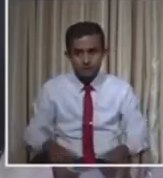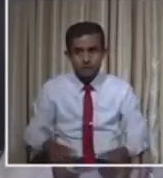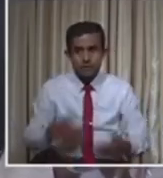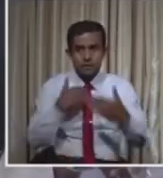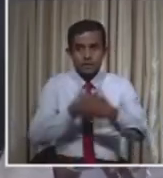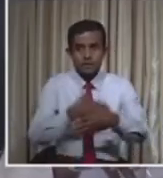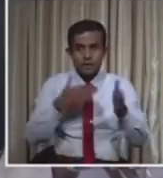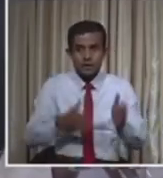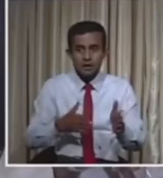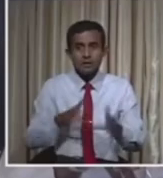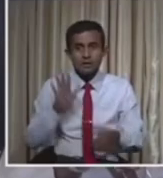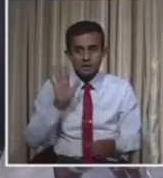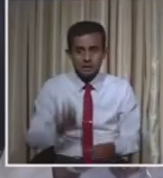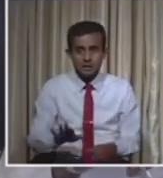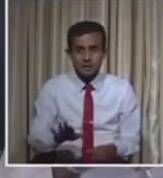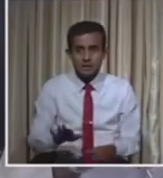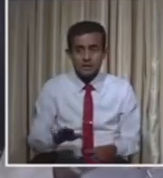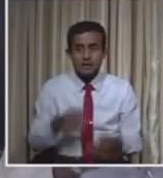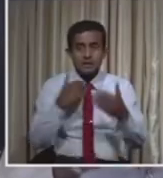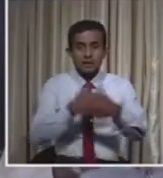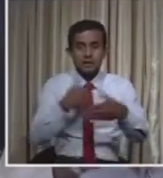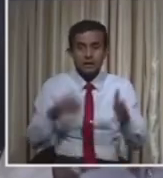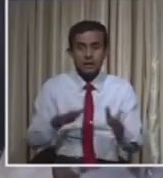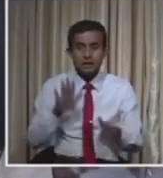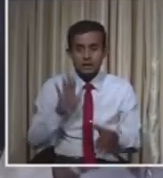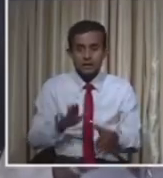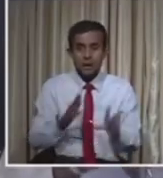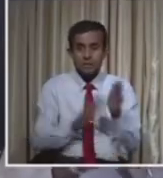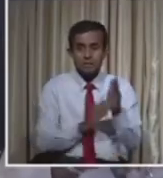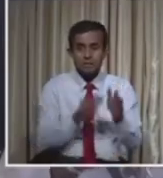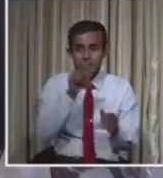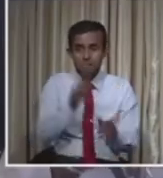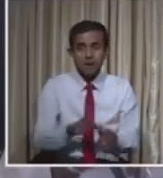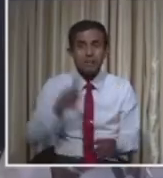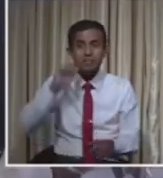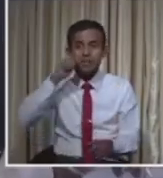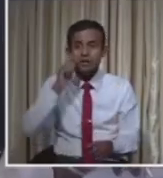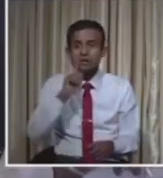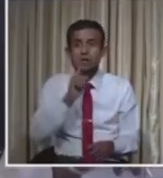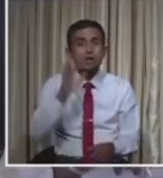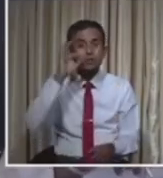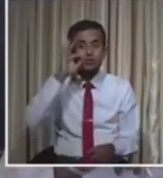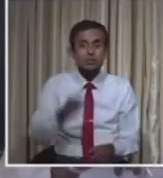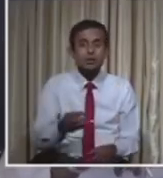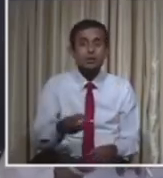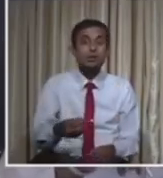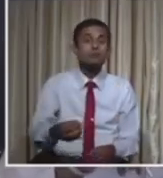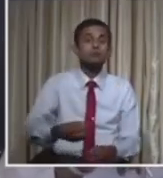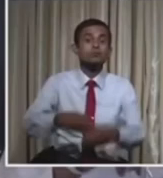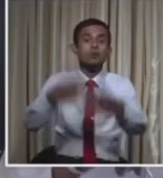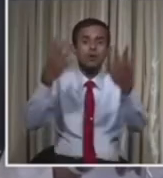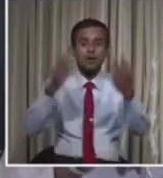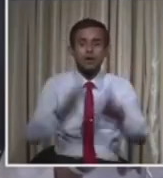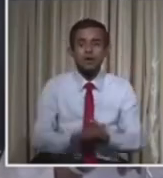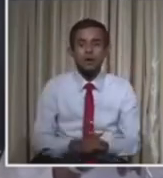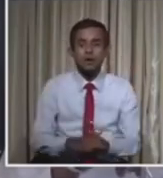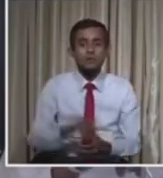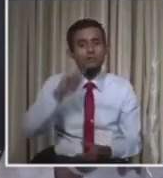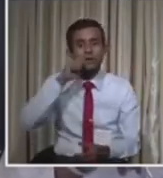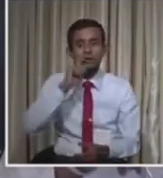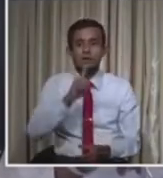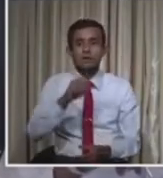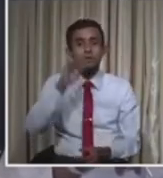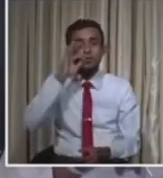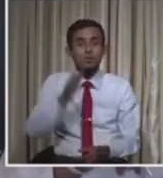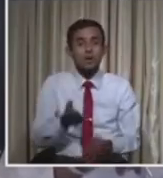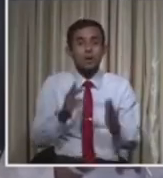කැබිනට් මණ්ඩලයේ හිටපු කැබිනට් මණ්ඩලයේ සමාජයේ තාත්තා කියනවා පුතේ ගහනවා තාත්තා කියනවා පුතේ